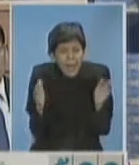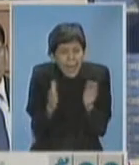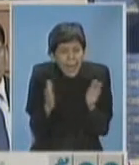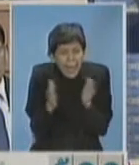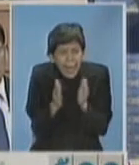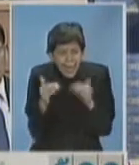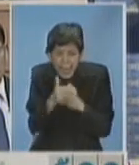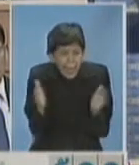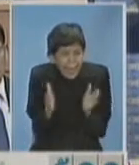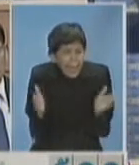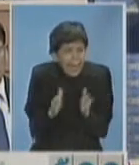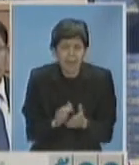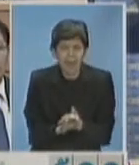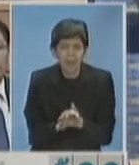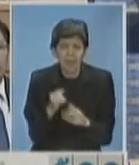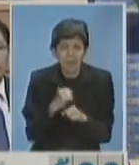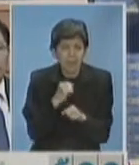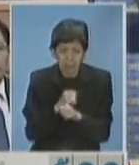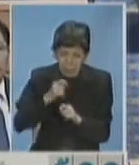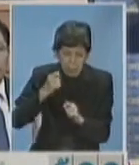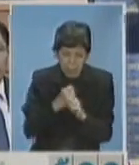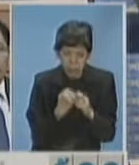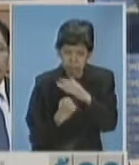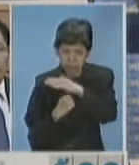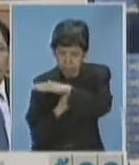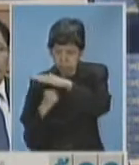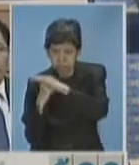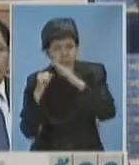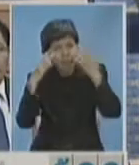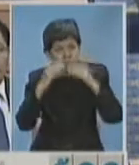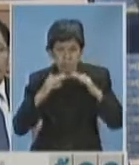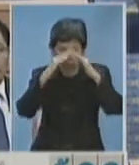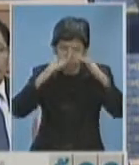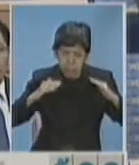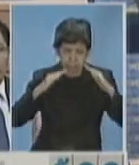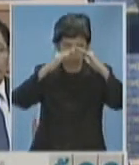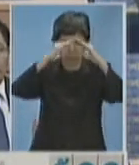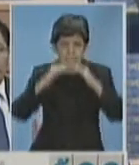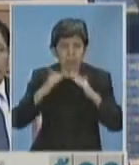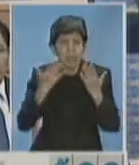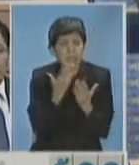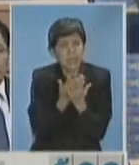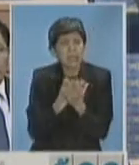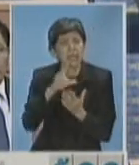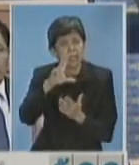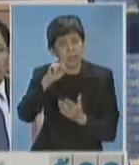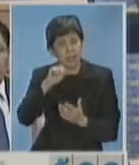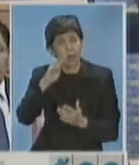บๆไม่ได้มีตอกเสาเข็มไม่ได้มีหลังคา36ล้